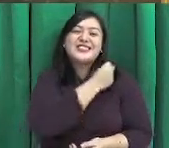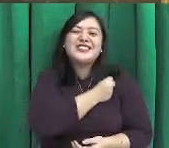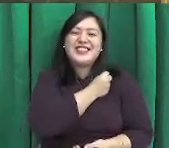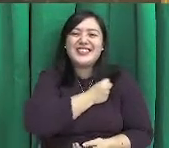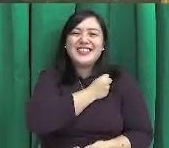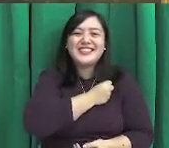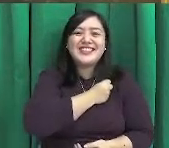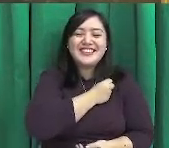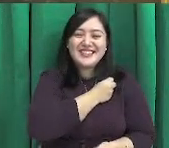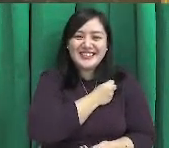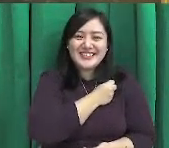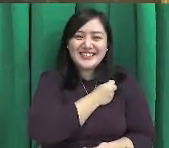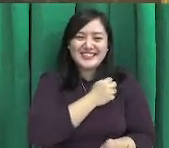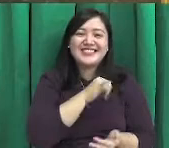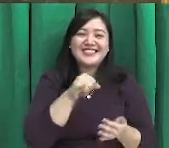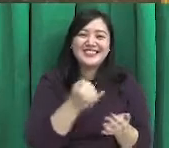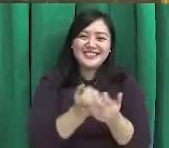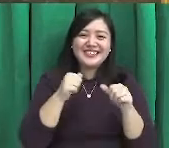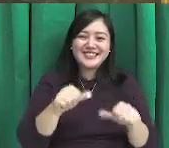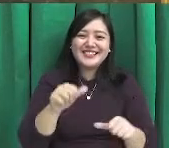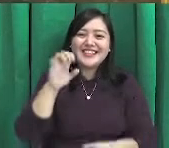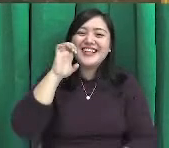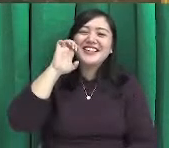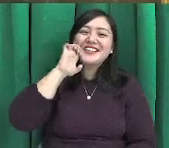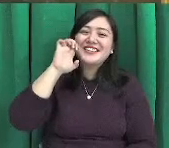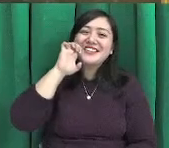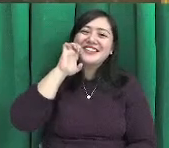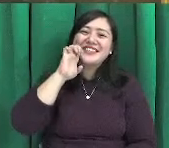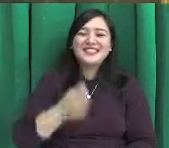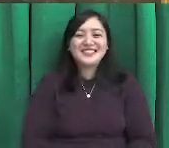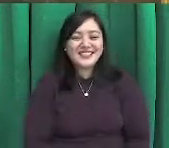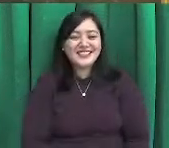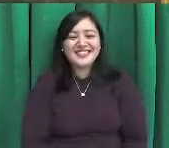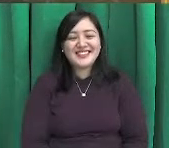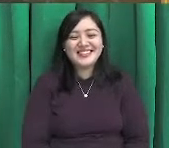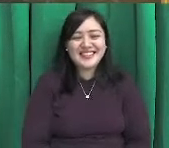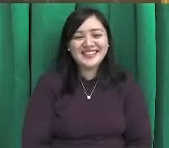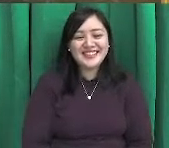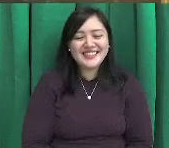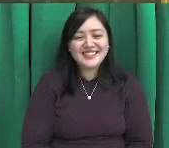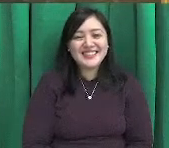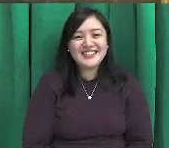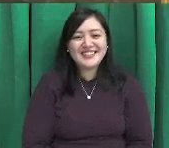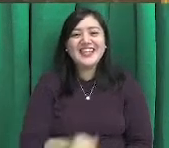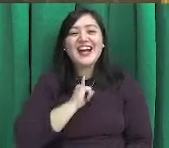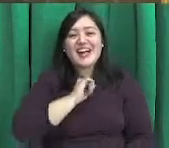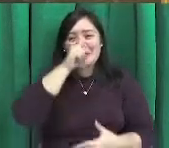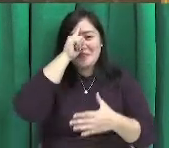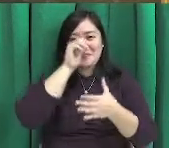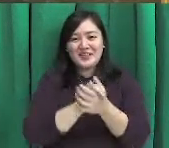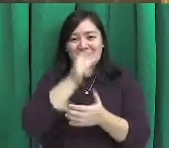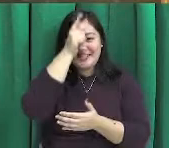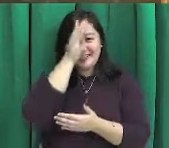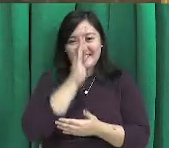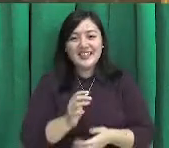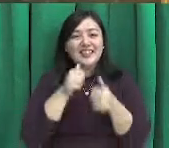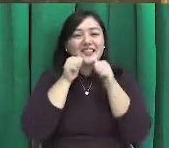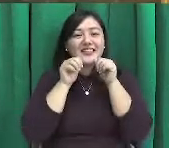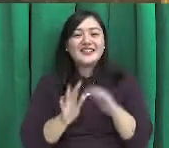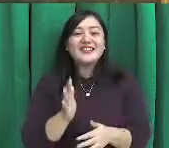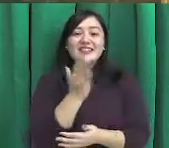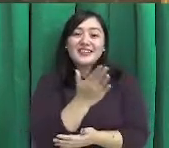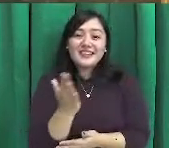ipagpasensya nyo. Kumain na lang uli kayo. No? At ako'y naniniwala na kayo po'y pinagpala ng Panginoon kung kayo man